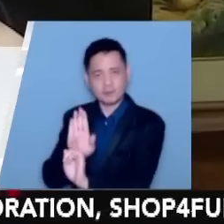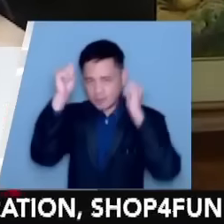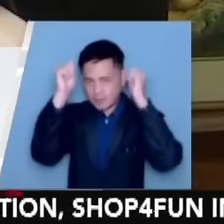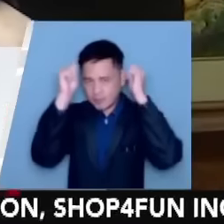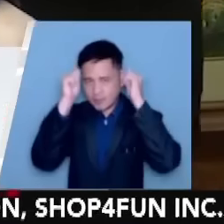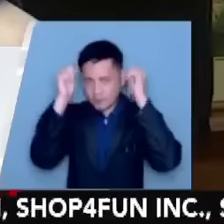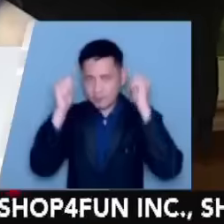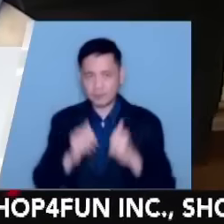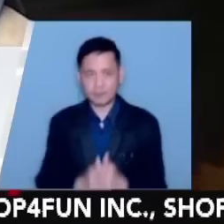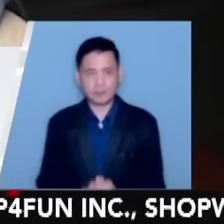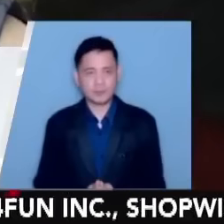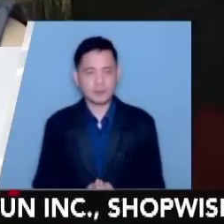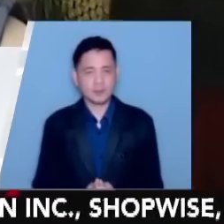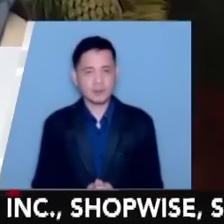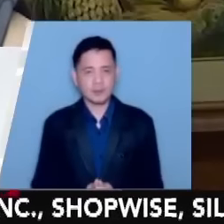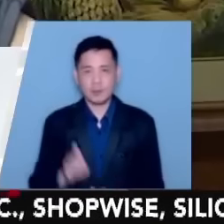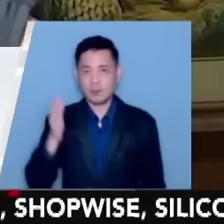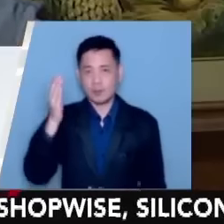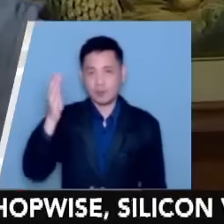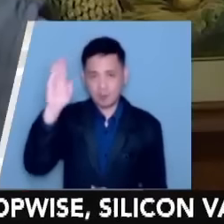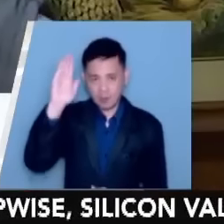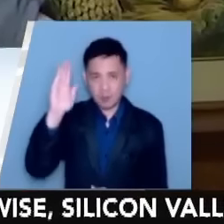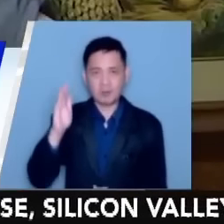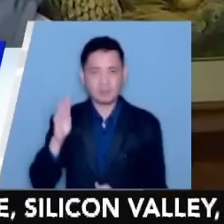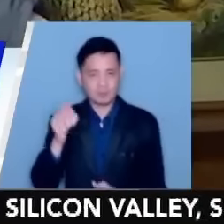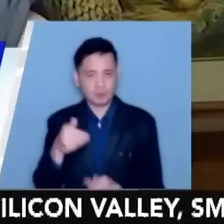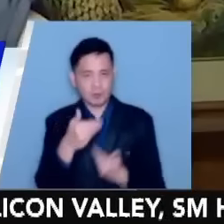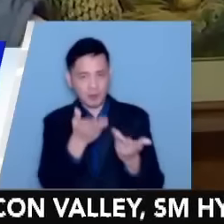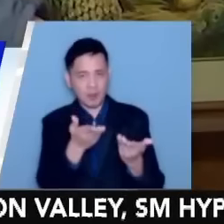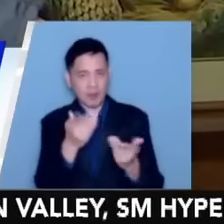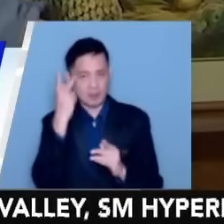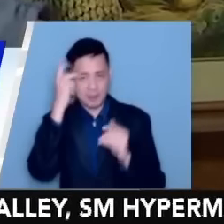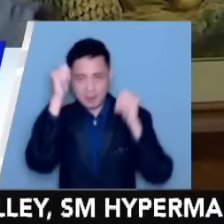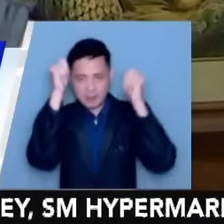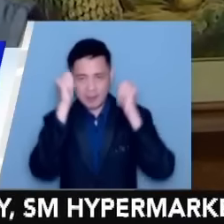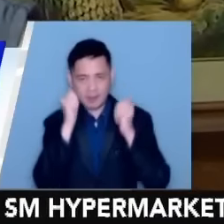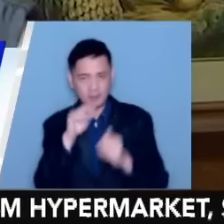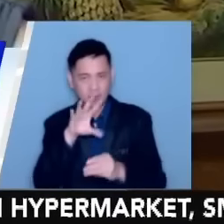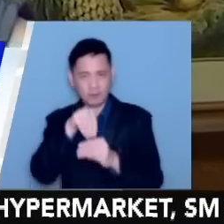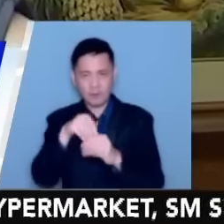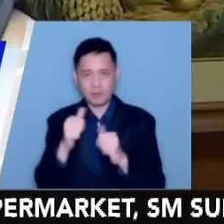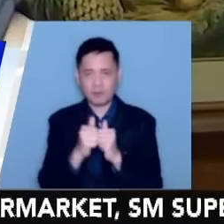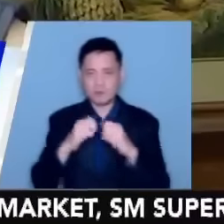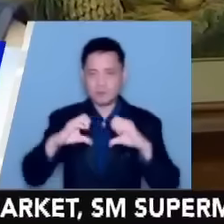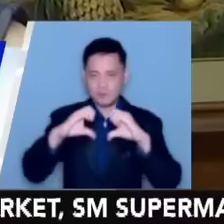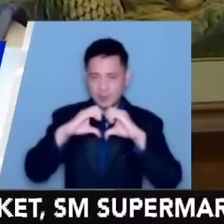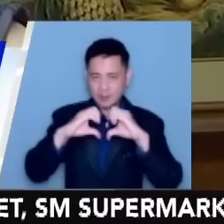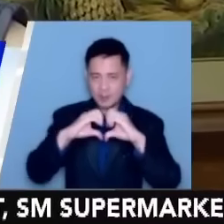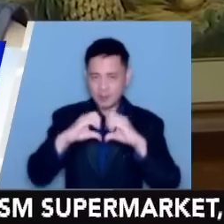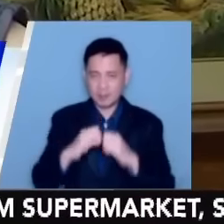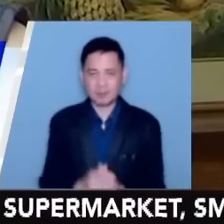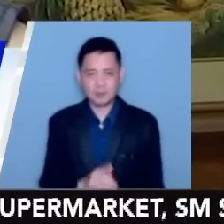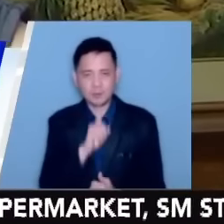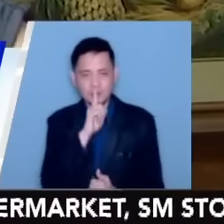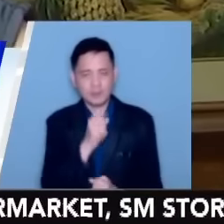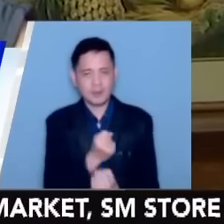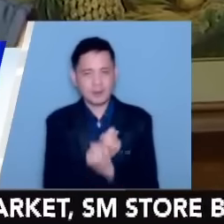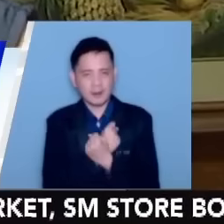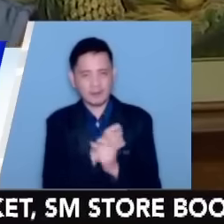na maging kapuso si Kuya Kim. Everything has been so smooth. We really love him and siyang siguro